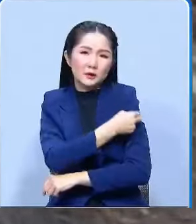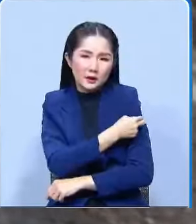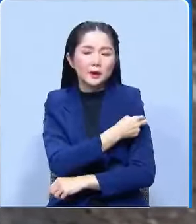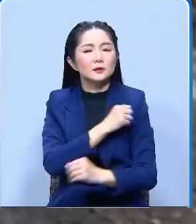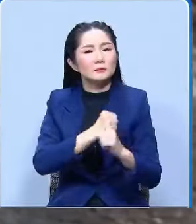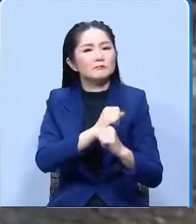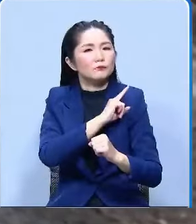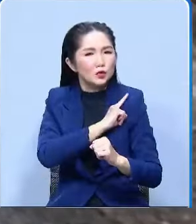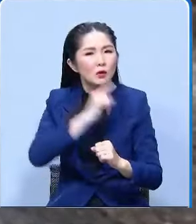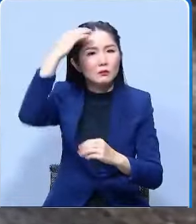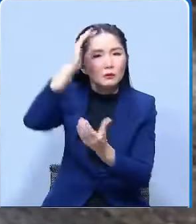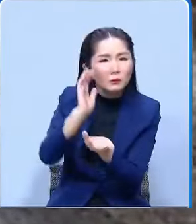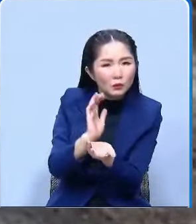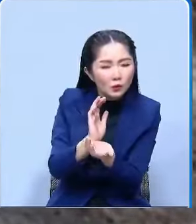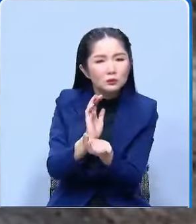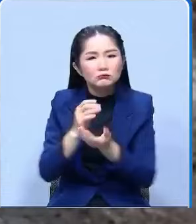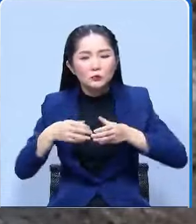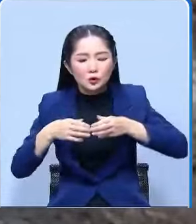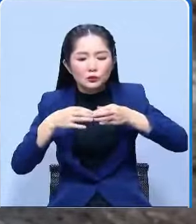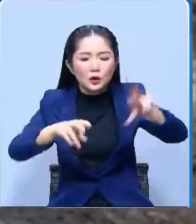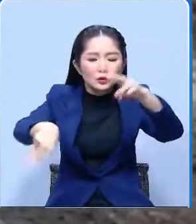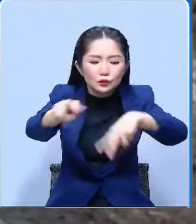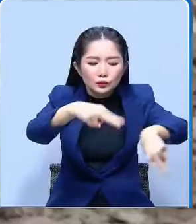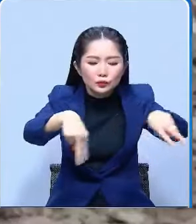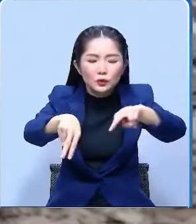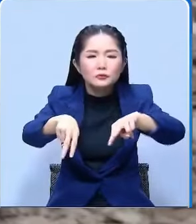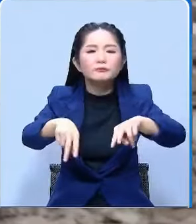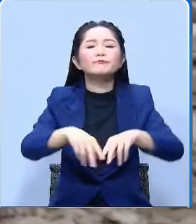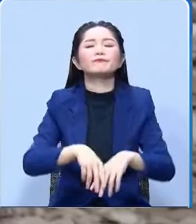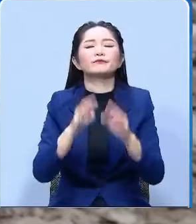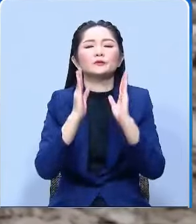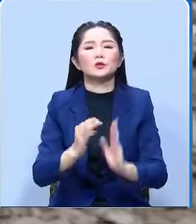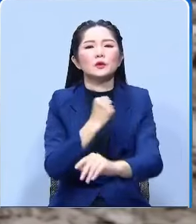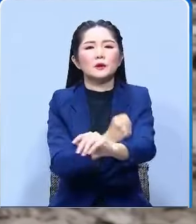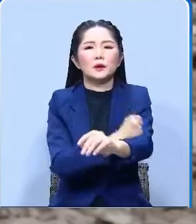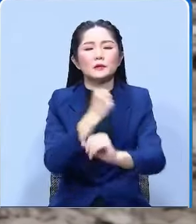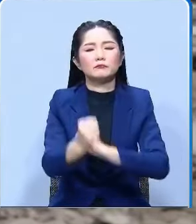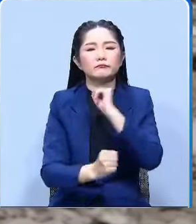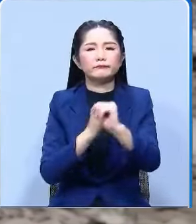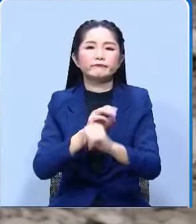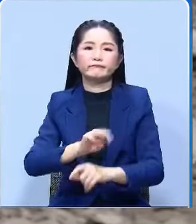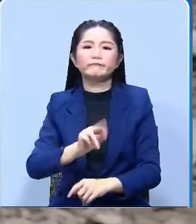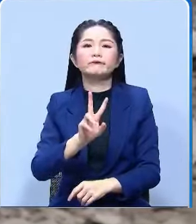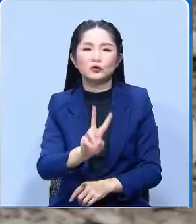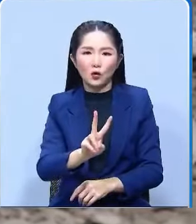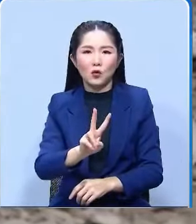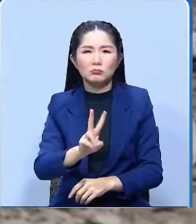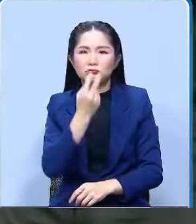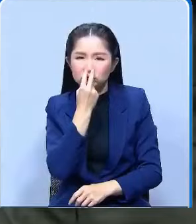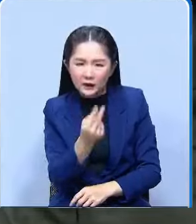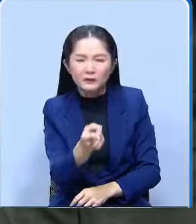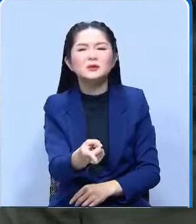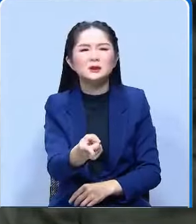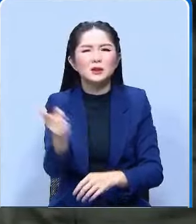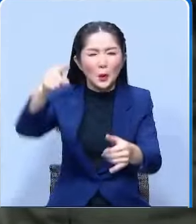เหตุไปพบร่างของนายมาโมซีอายุ 42ปีแรงงานชาวเมียนมาร์ภายในแคมป์คนงานแห่งนี้ค่ะก็พบบาดแผล